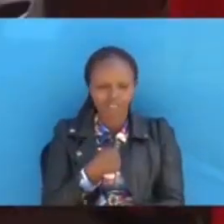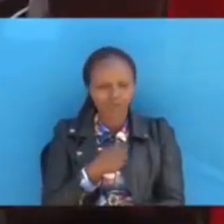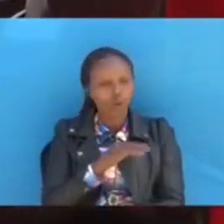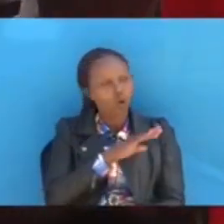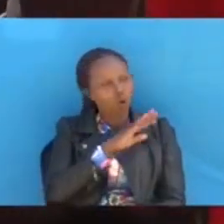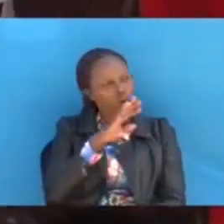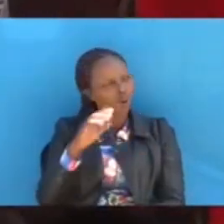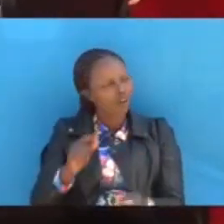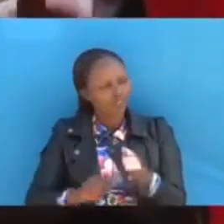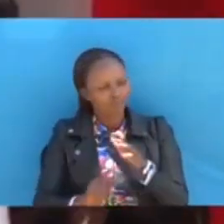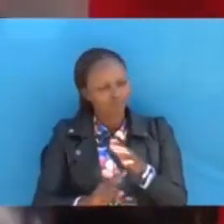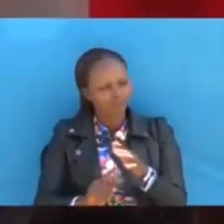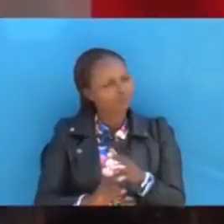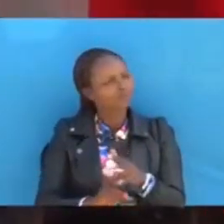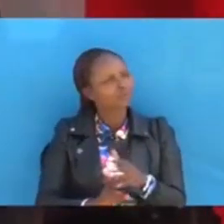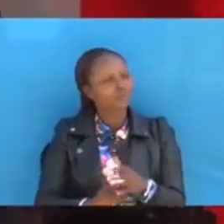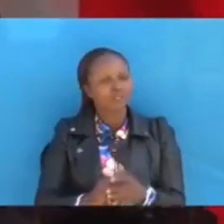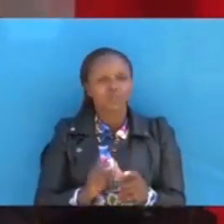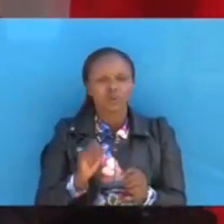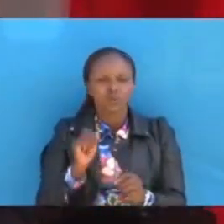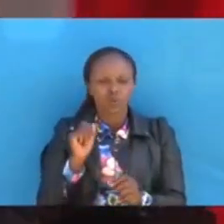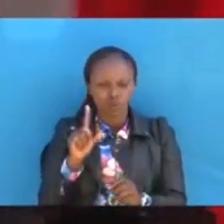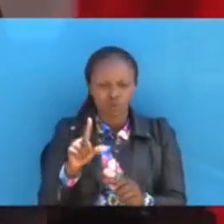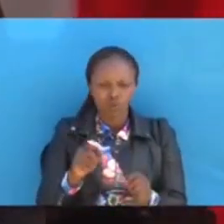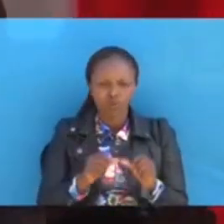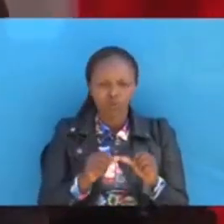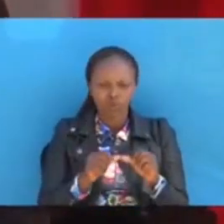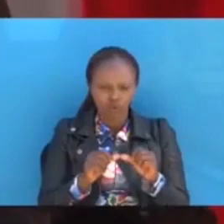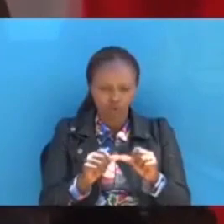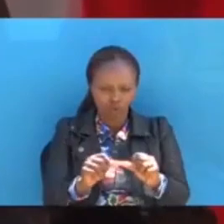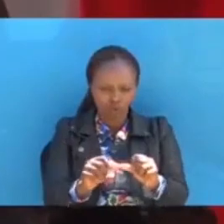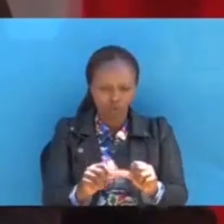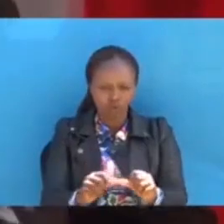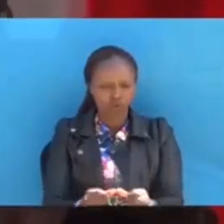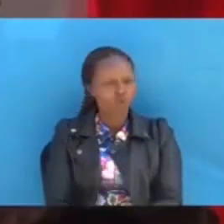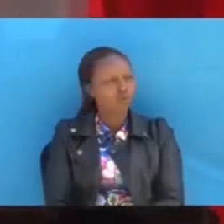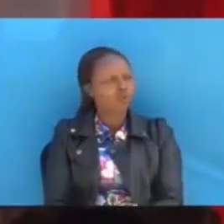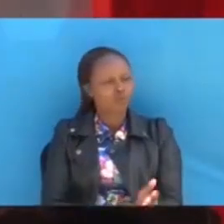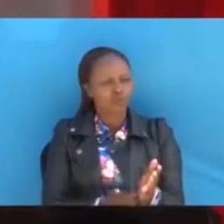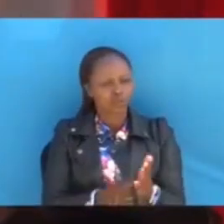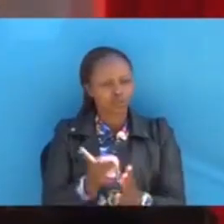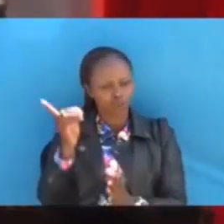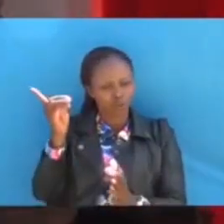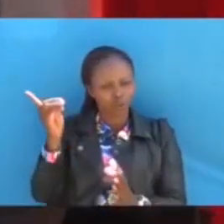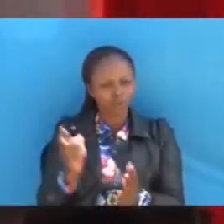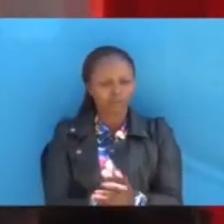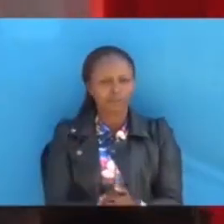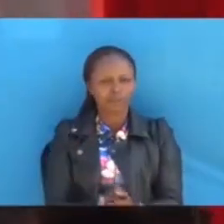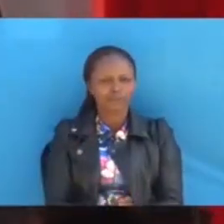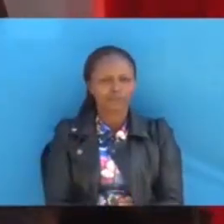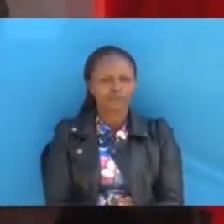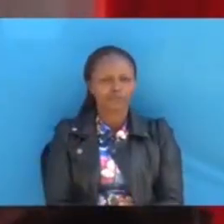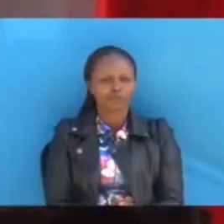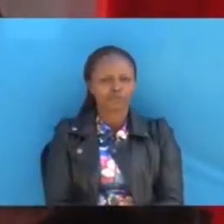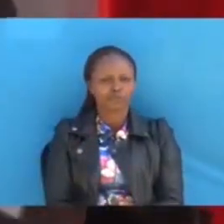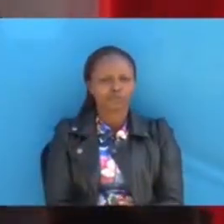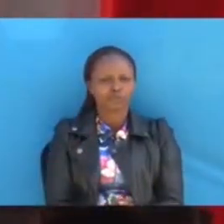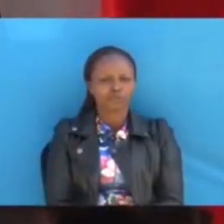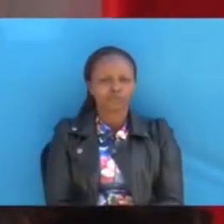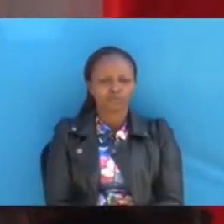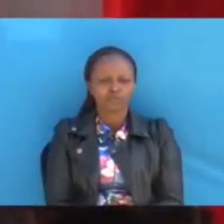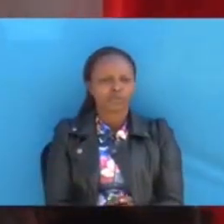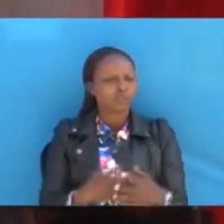wengine tuende kwa kazi ya maendeleo. Ndiyo huyu mzee mukae hapo bamba tu bamba.